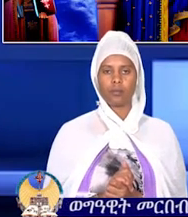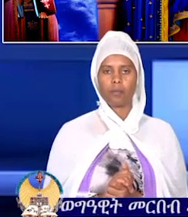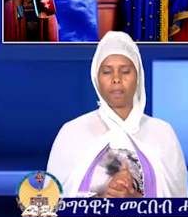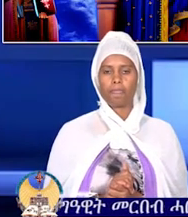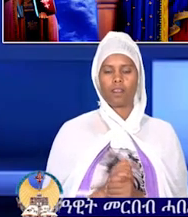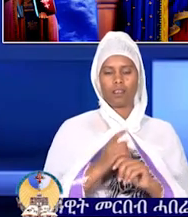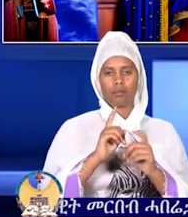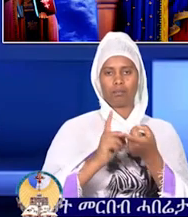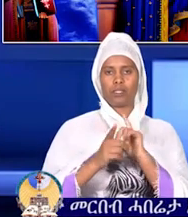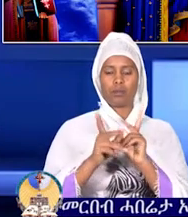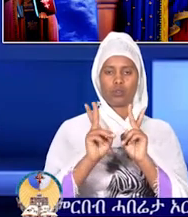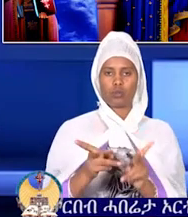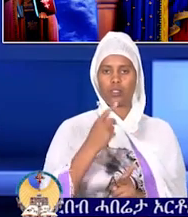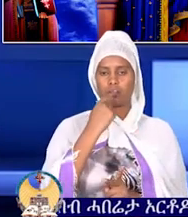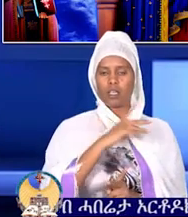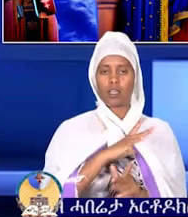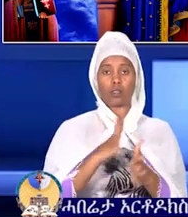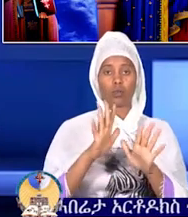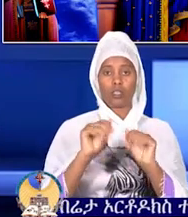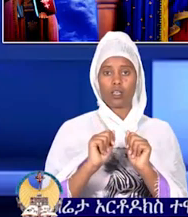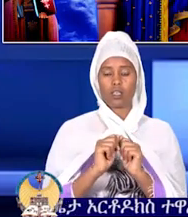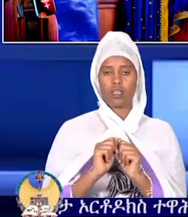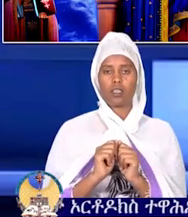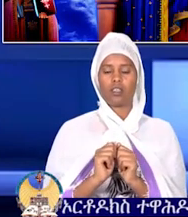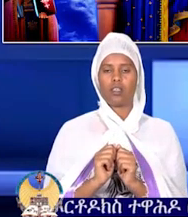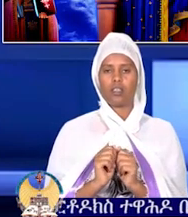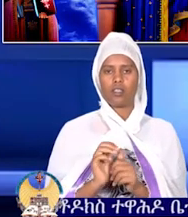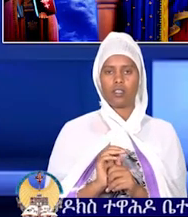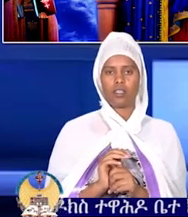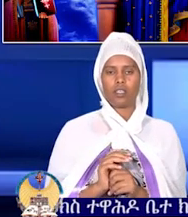أهلو من هالبعث إذا خنا بالكلنا